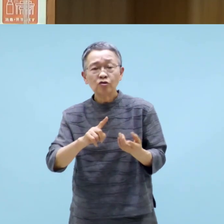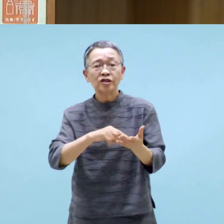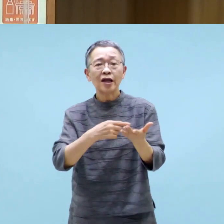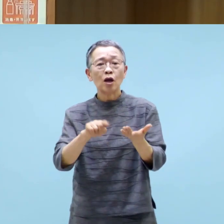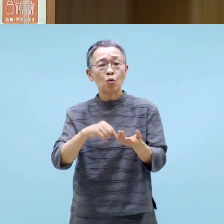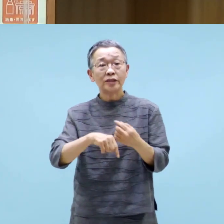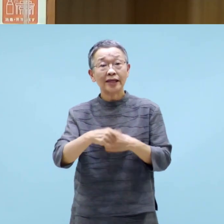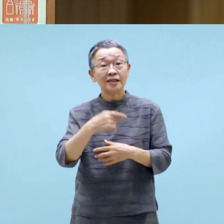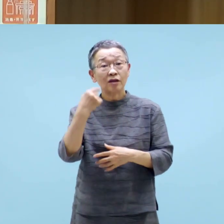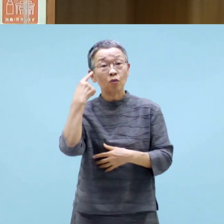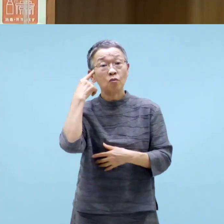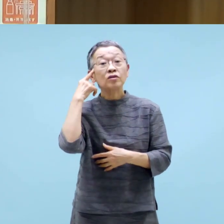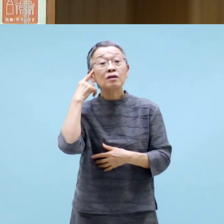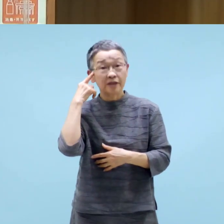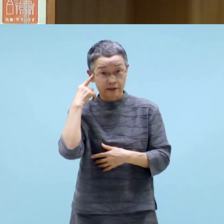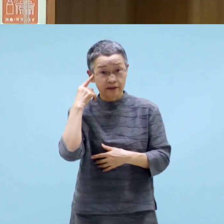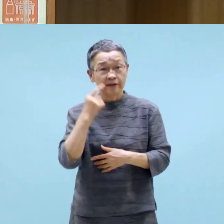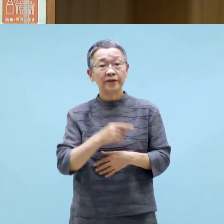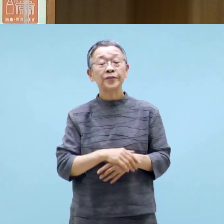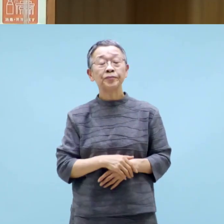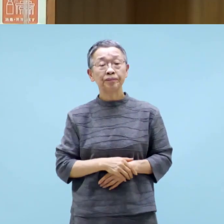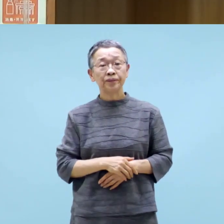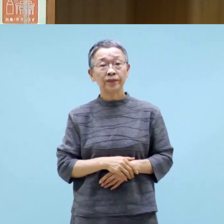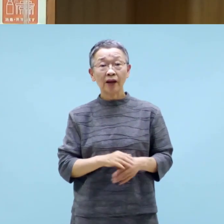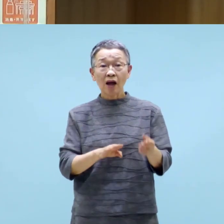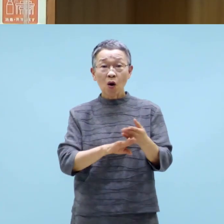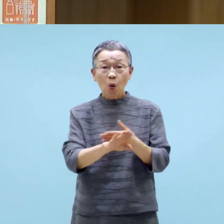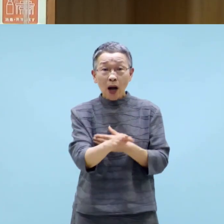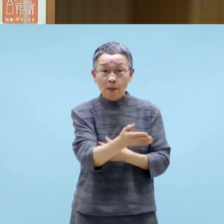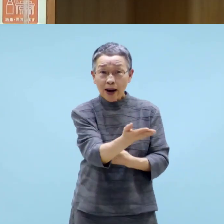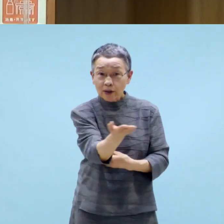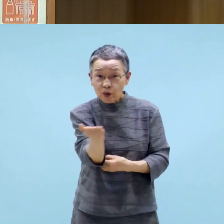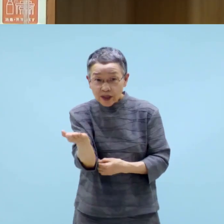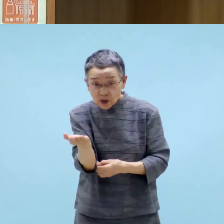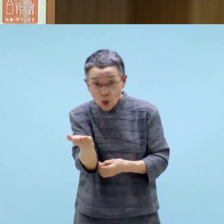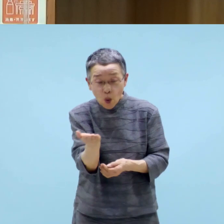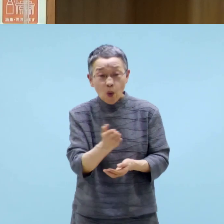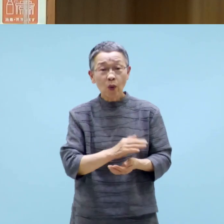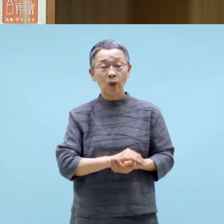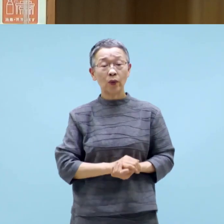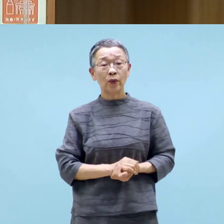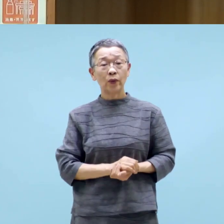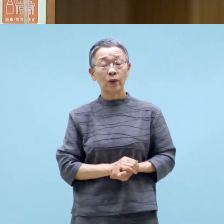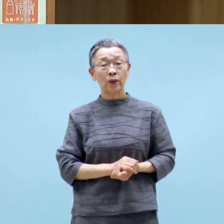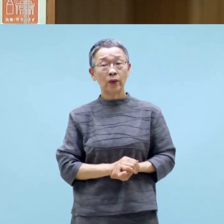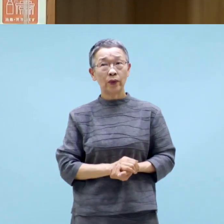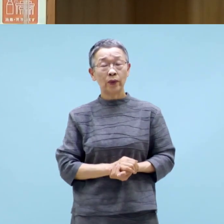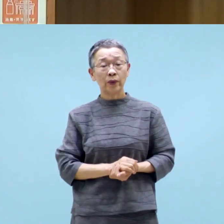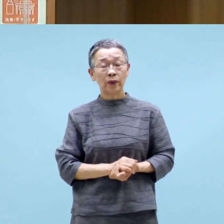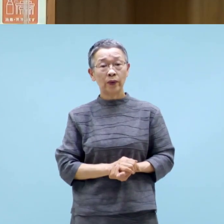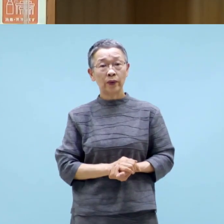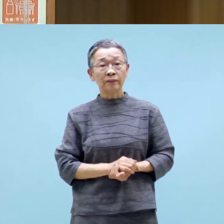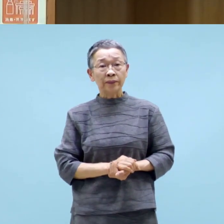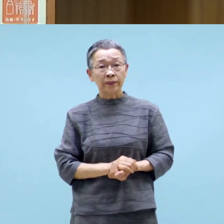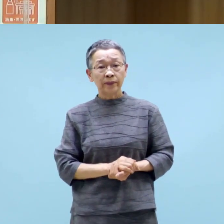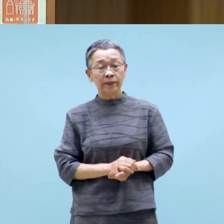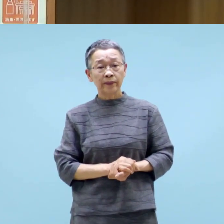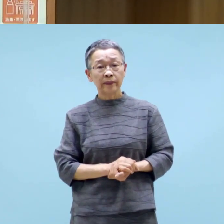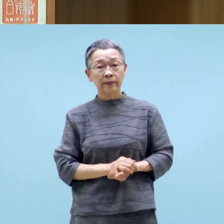がとうございます。 他ご質問ございますでしょうか。よろしいですか。 はい、